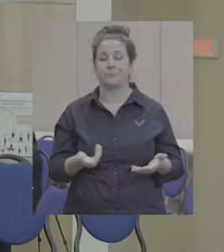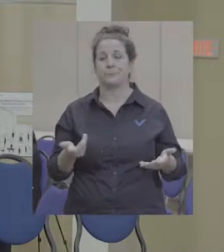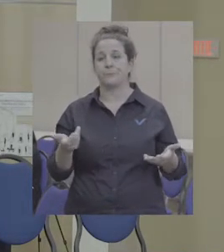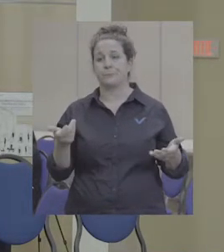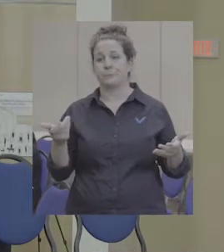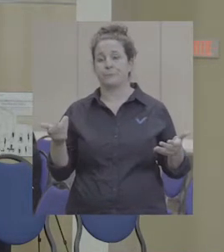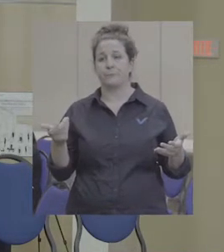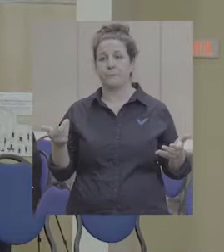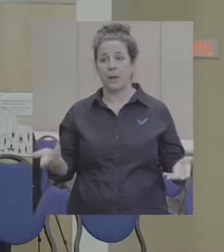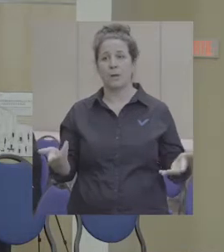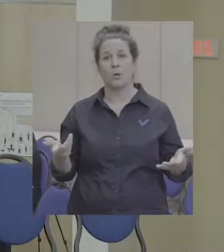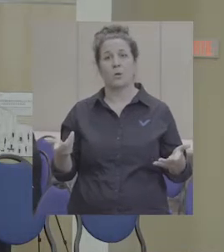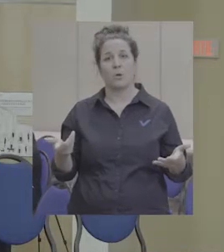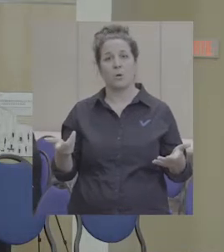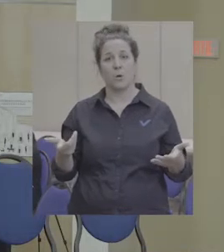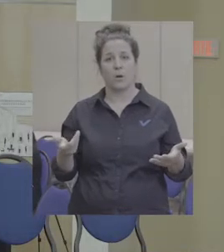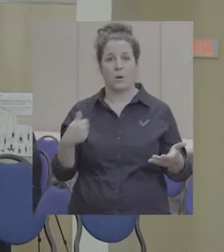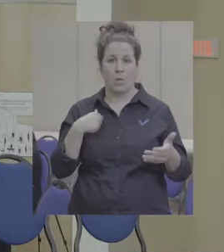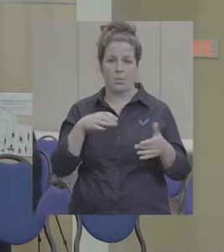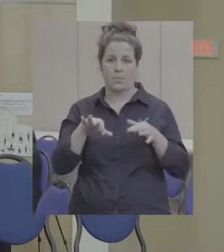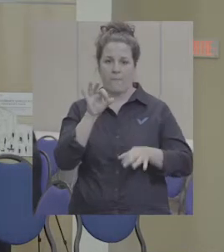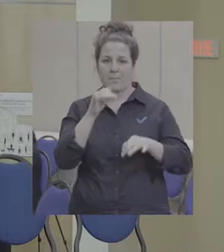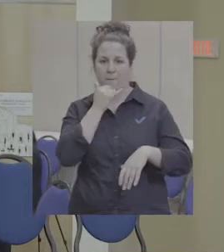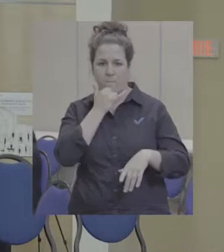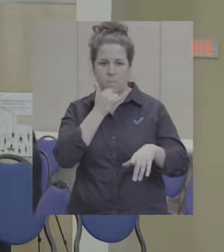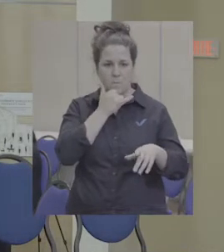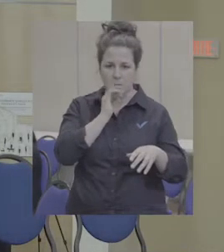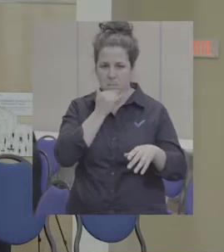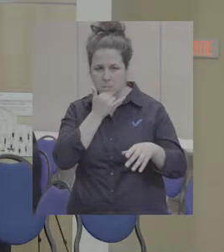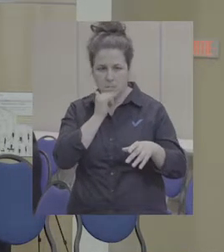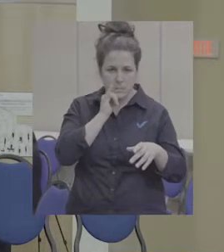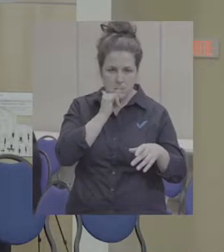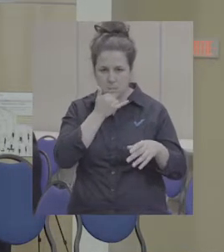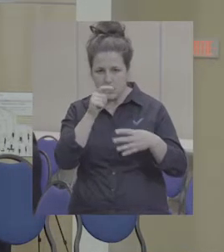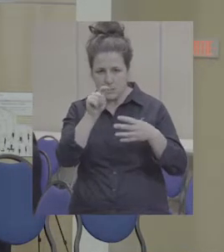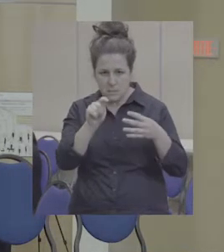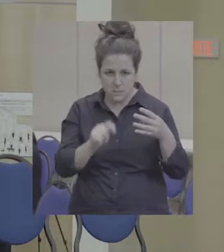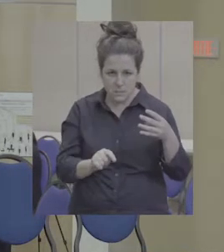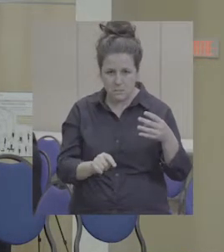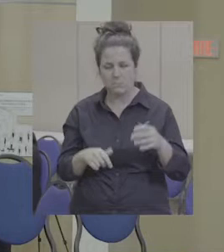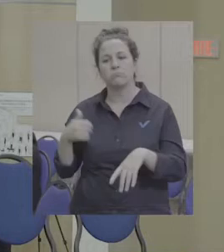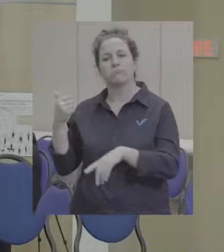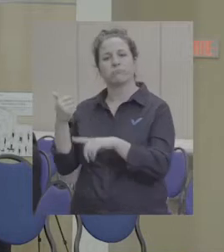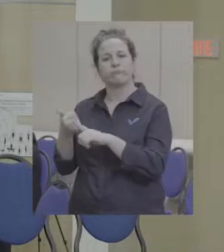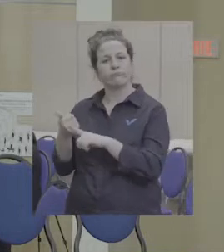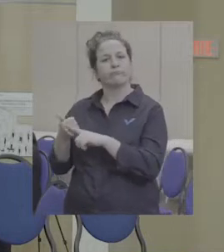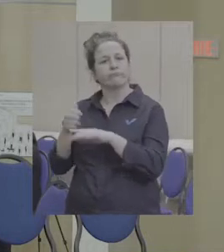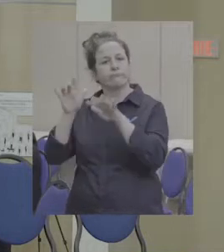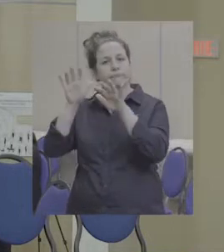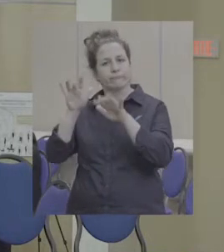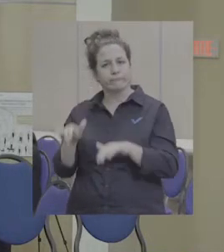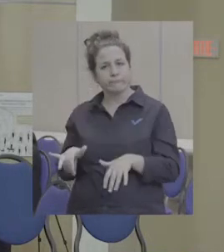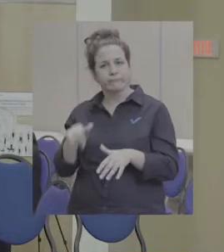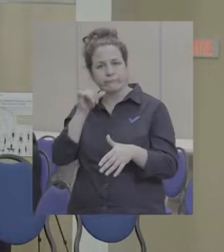Fait que là, pour les quelques défauts qu'on a vus, les choses qui étaient faites, elle écrit une lettre à